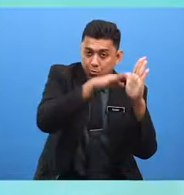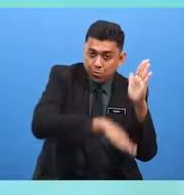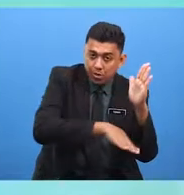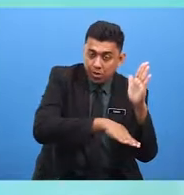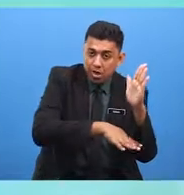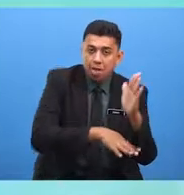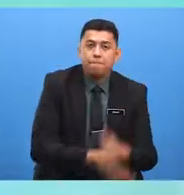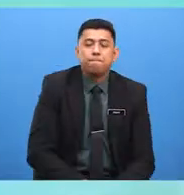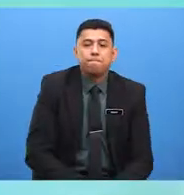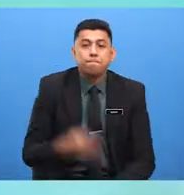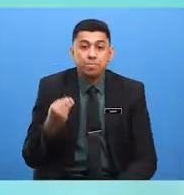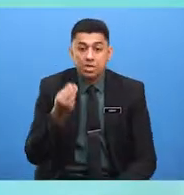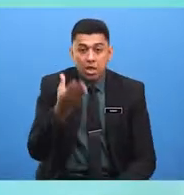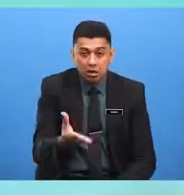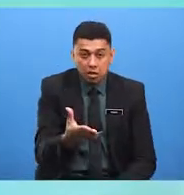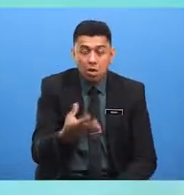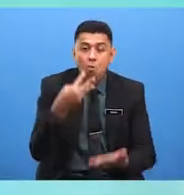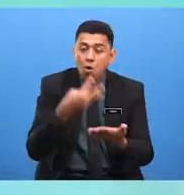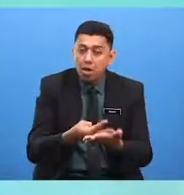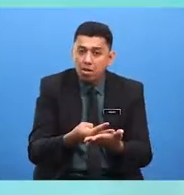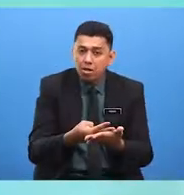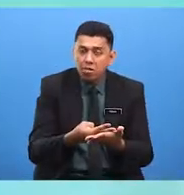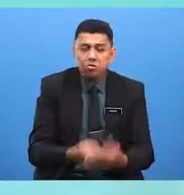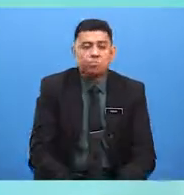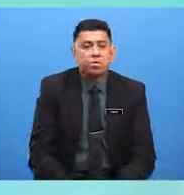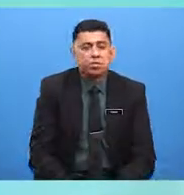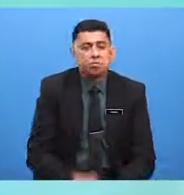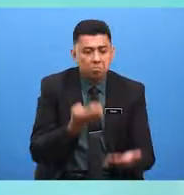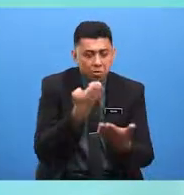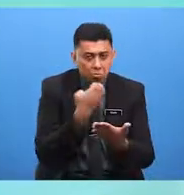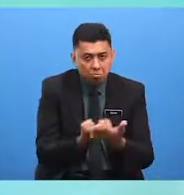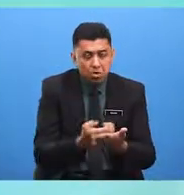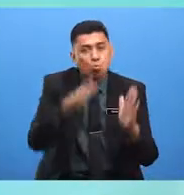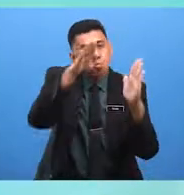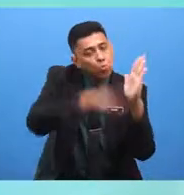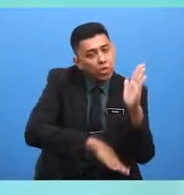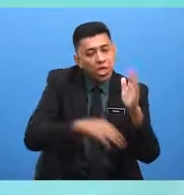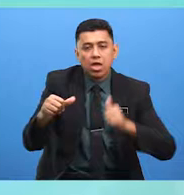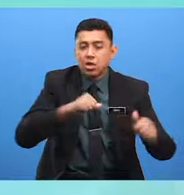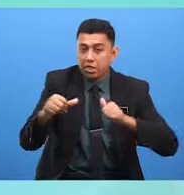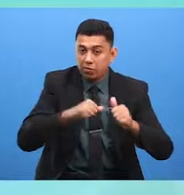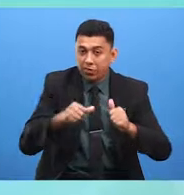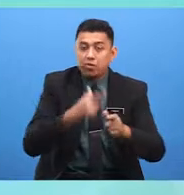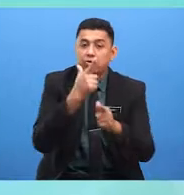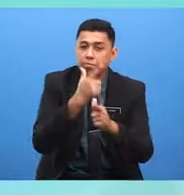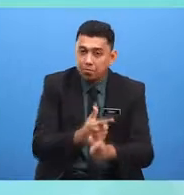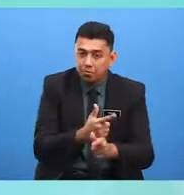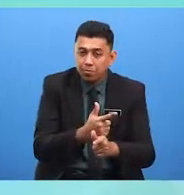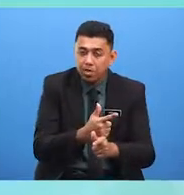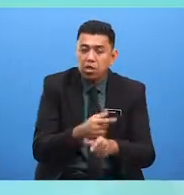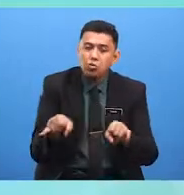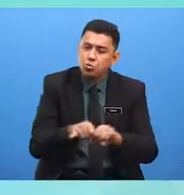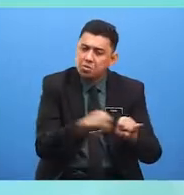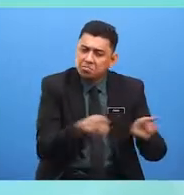penawaran uang apabila penawaran uang dalam ekonomi berkurang activity pelaburan dalam ekonomi